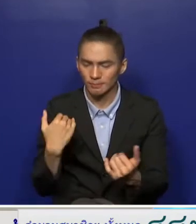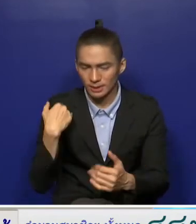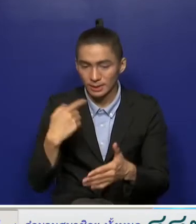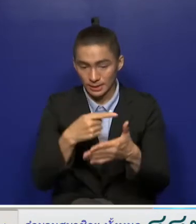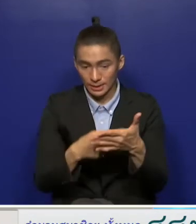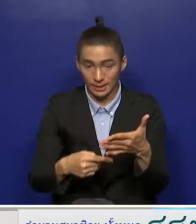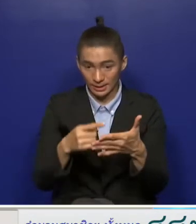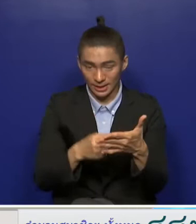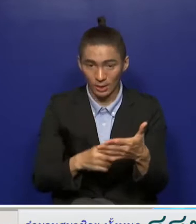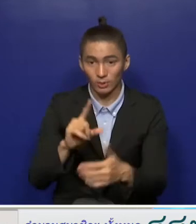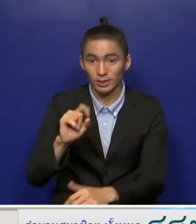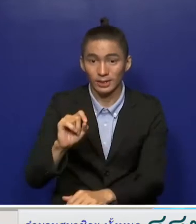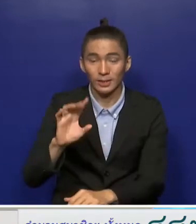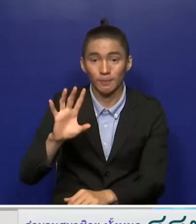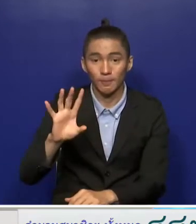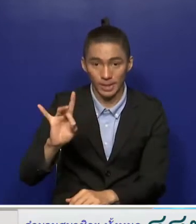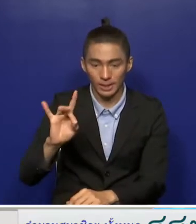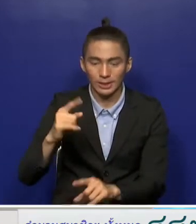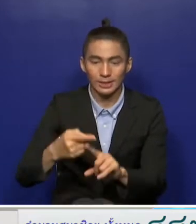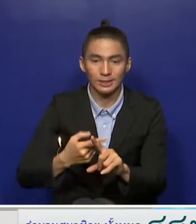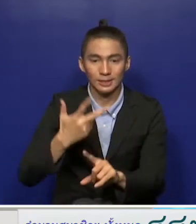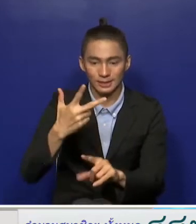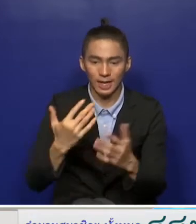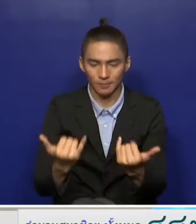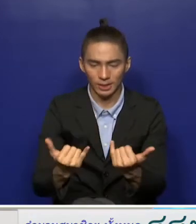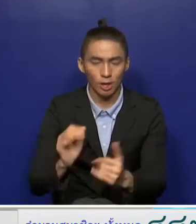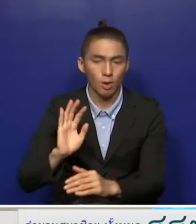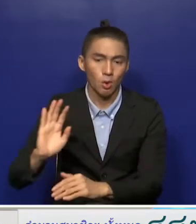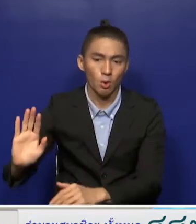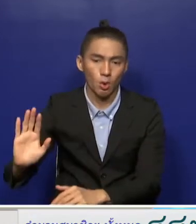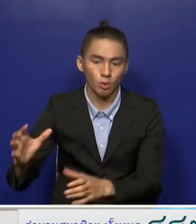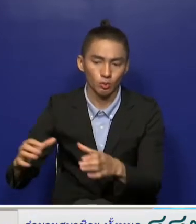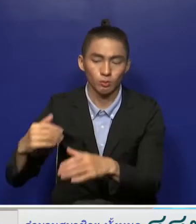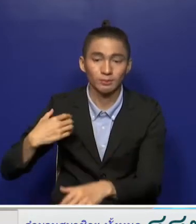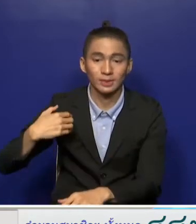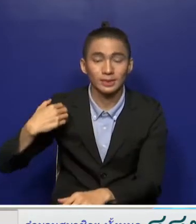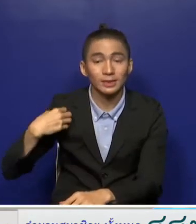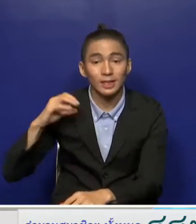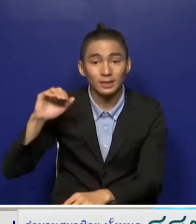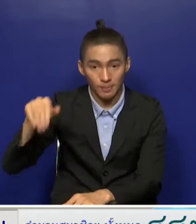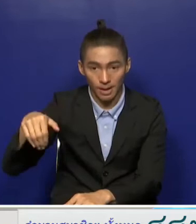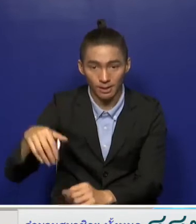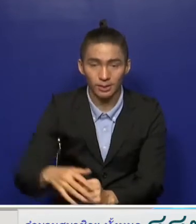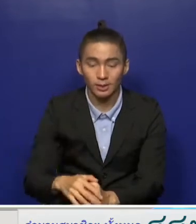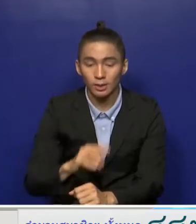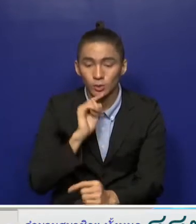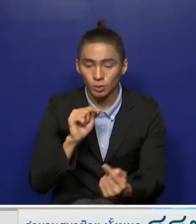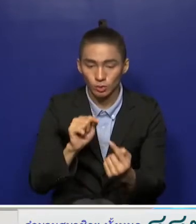18 มีนาคมี้เป็นส่นของเถศบาลผมเชอว่าในส่วของกเลือกตั้งล